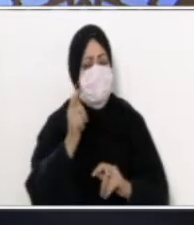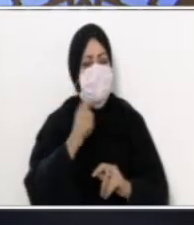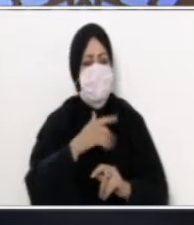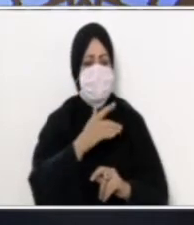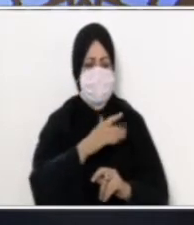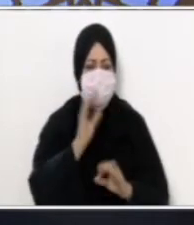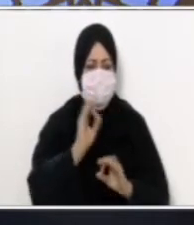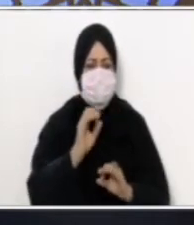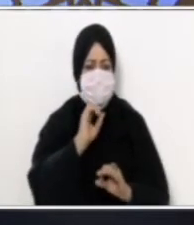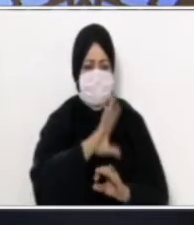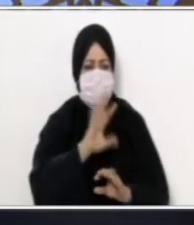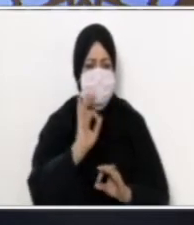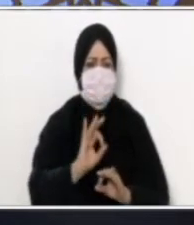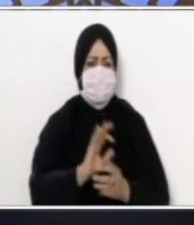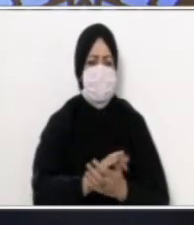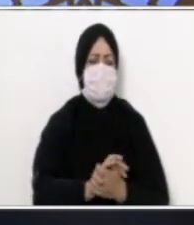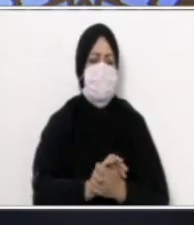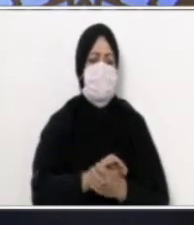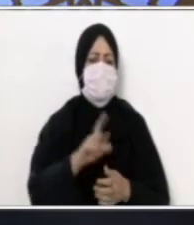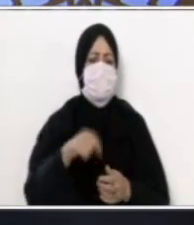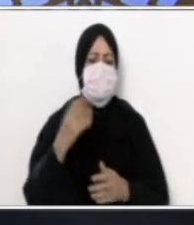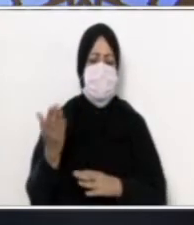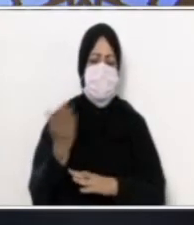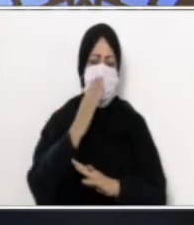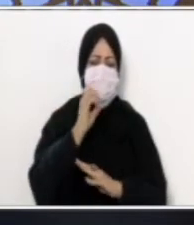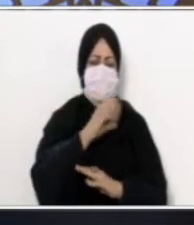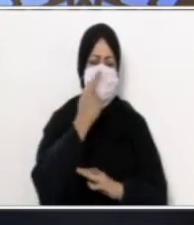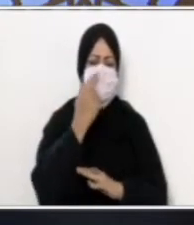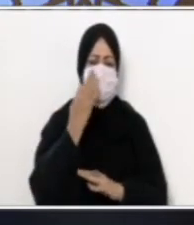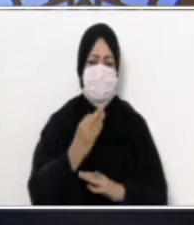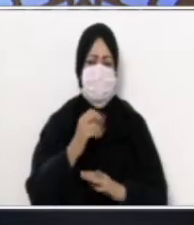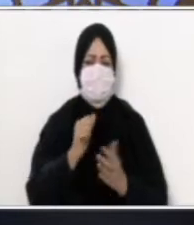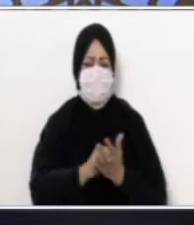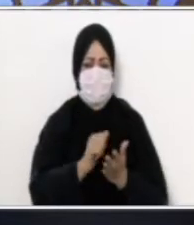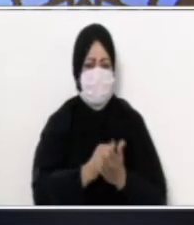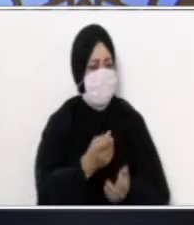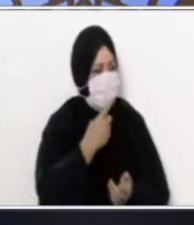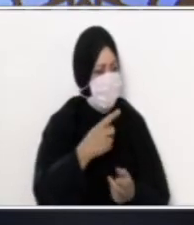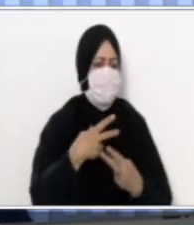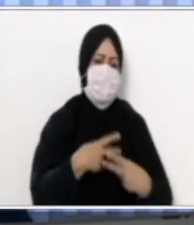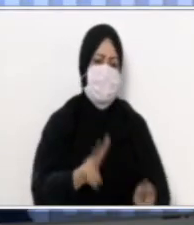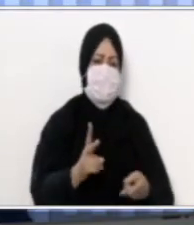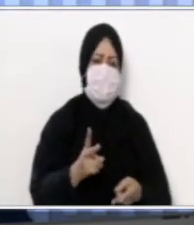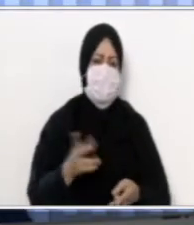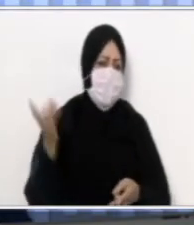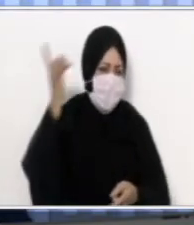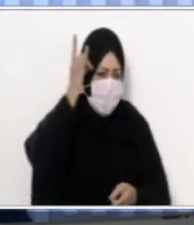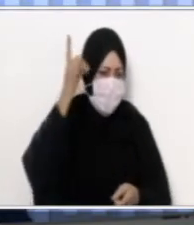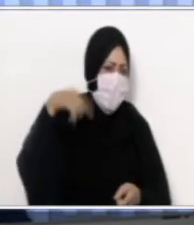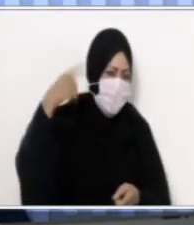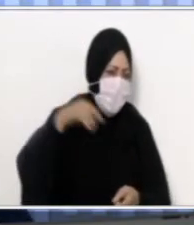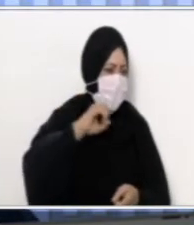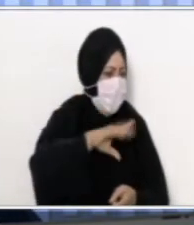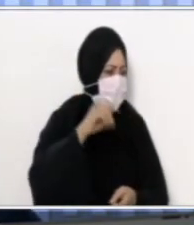نجاسة ظاهرة، عندها يعني صحيح نقول هذا نجس وينبغي أن يعني تحتاطي منه. أما في